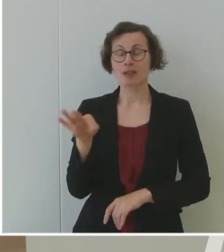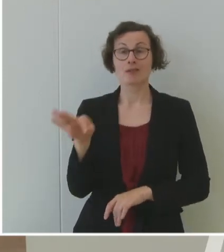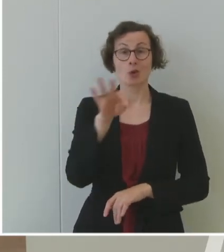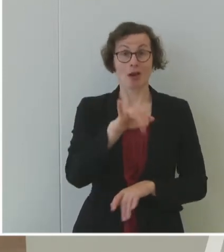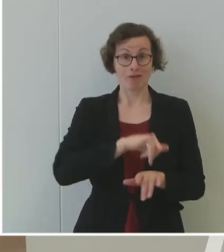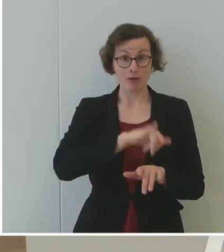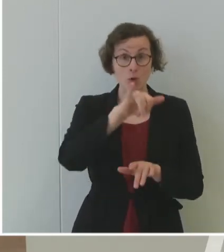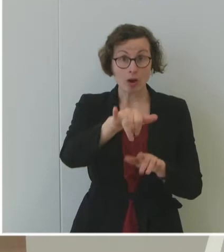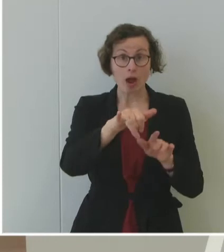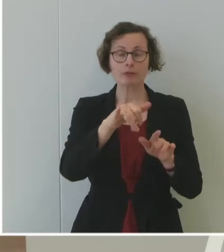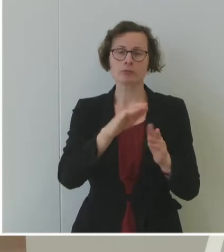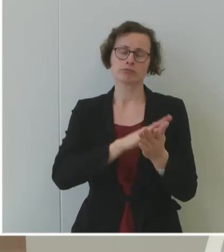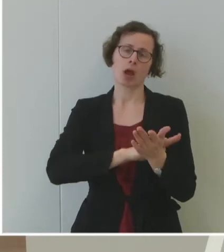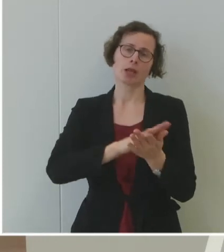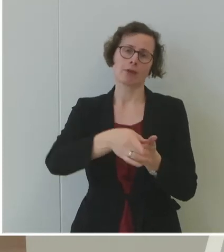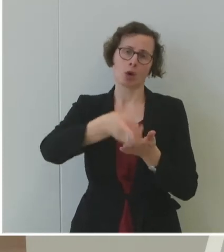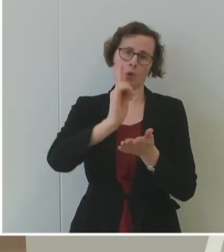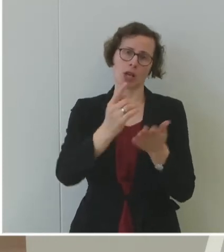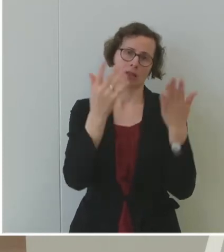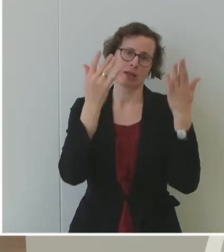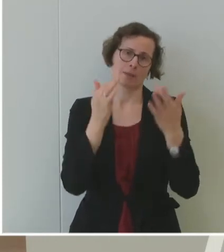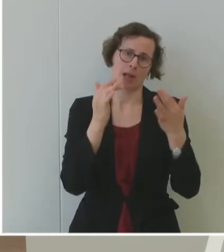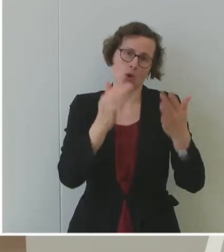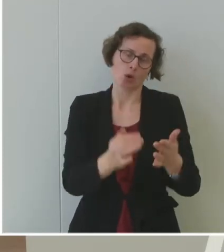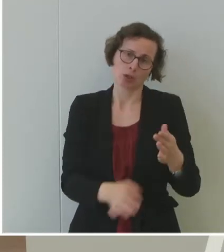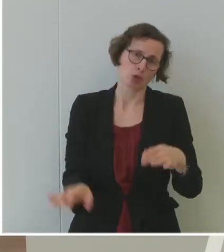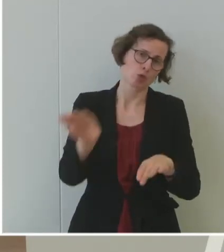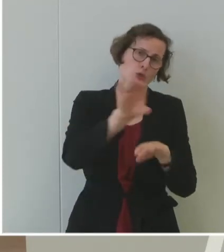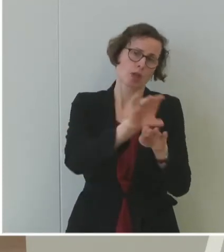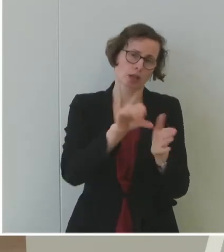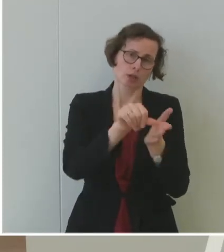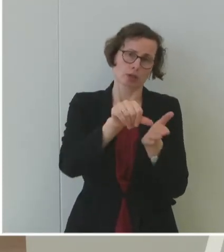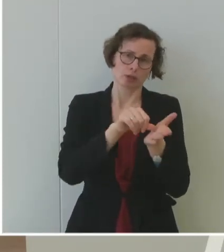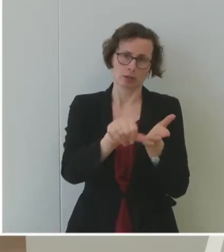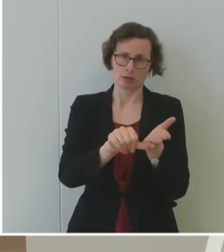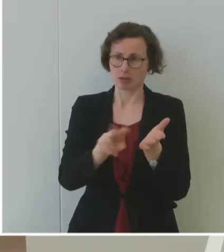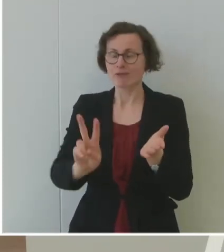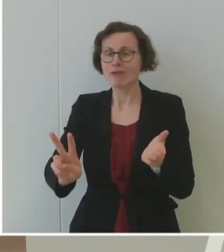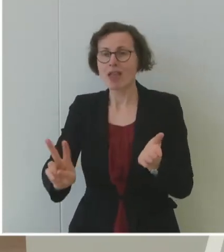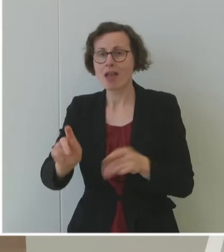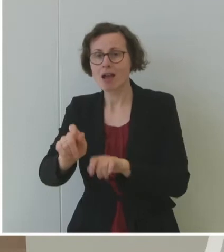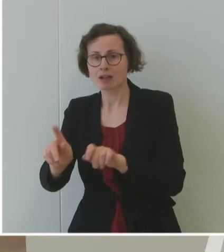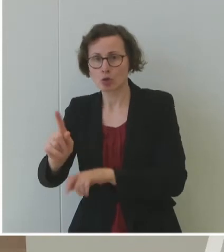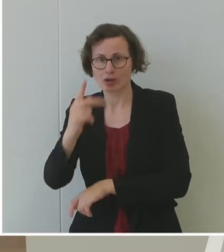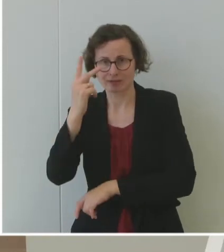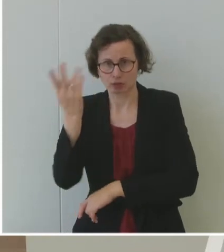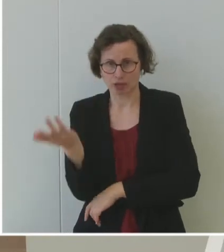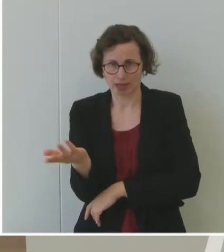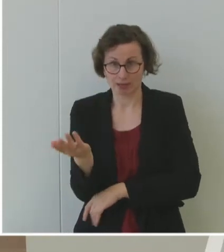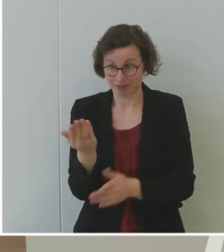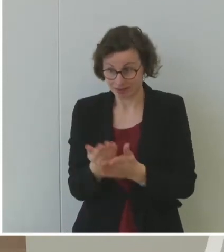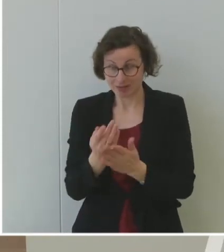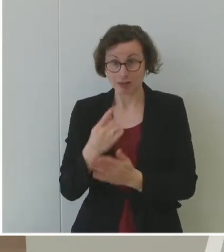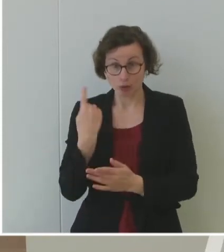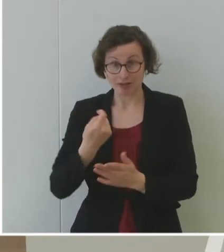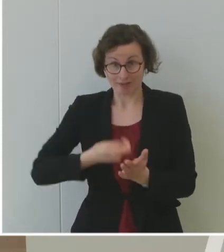werden einfach mal so 110 Millionen zusätzlich locker gemacht. Wer soll das verstehen? Ist das diese neue Wertschätzung